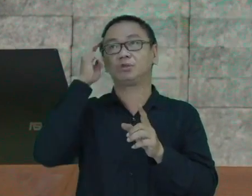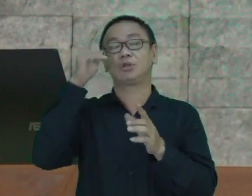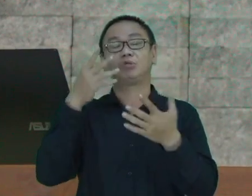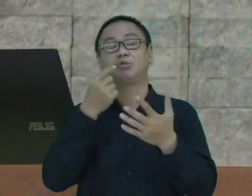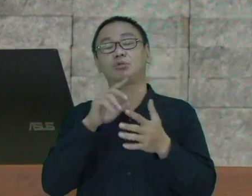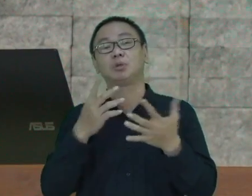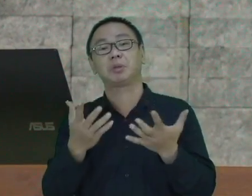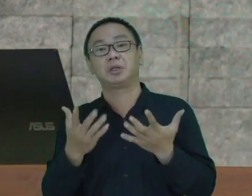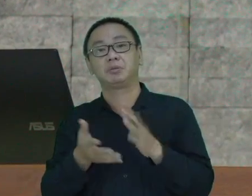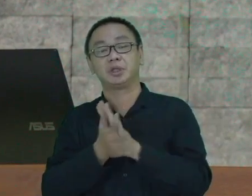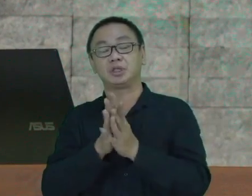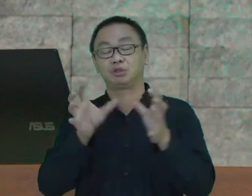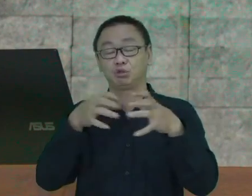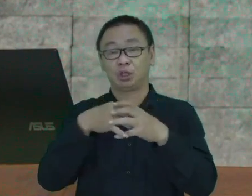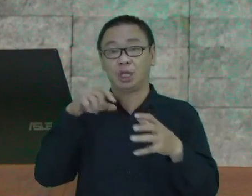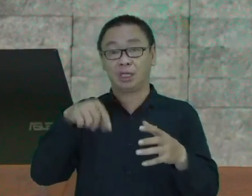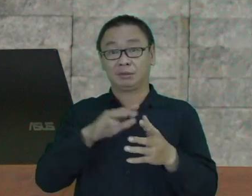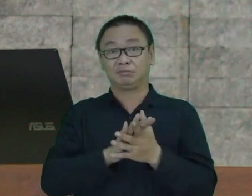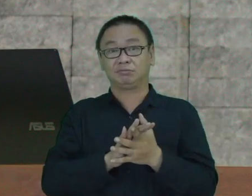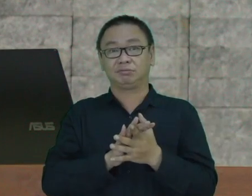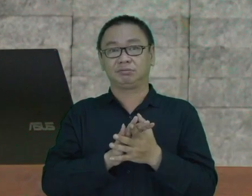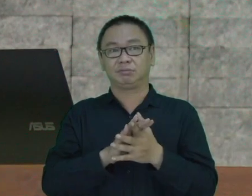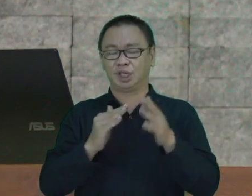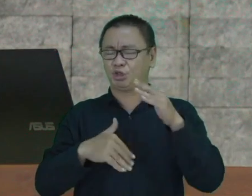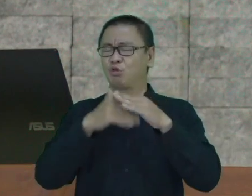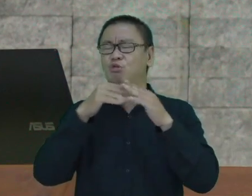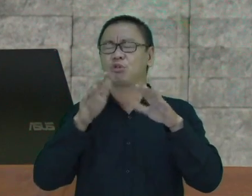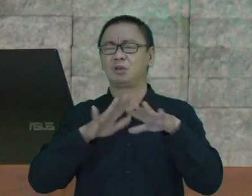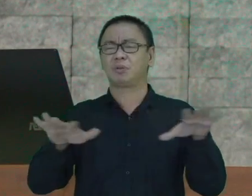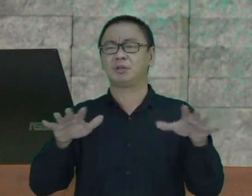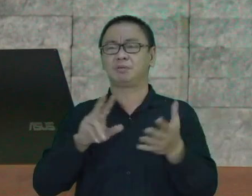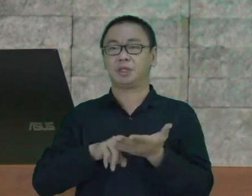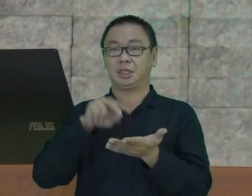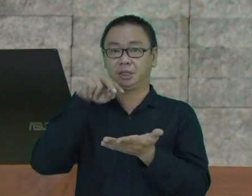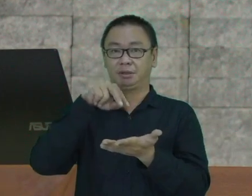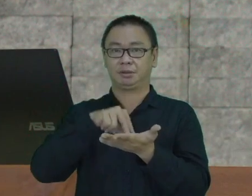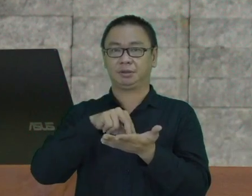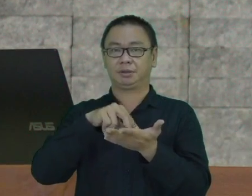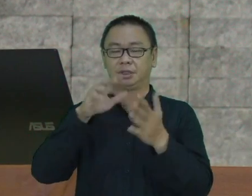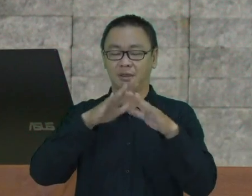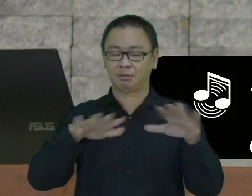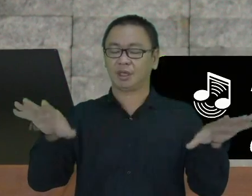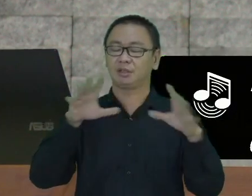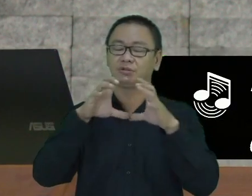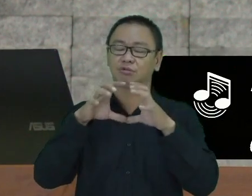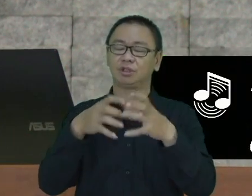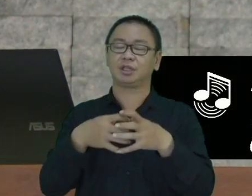bagaimana menjadikan dunia ini juga penuh dengan damai. Kita bangkit berdiri, damai di dunia.